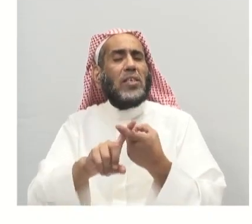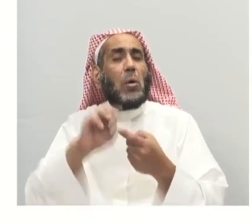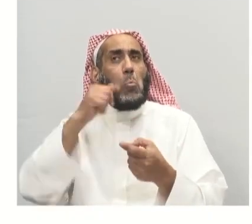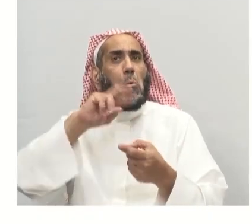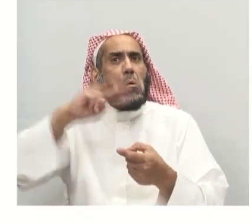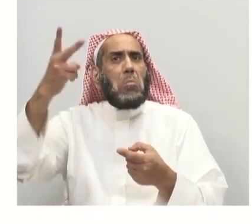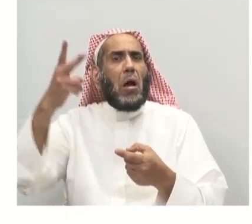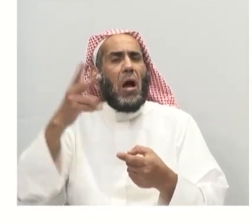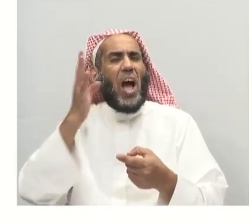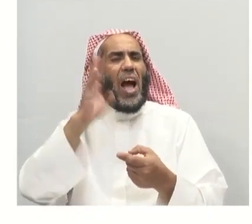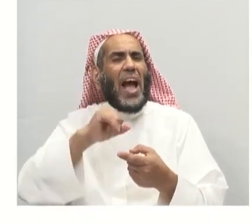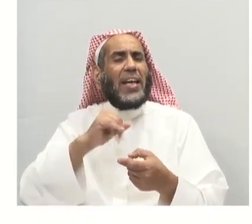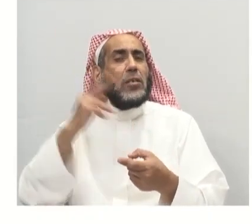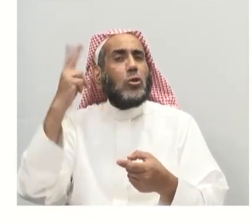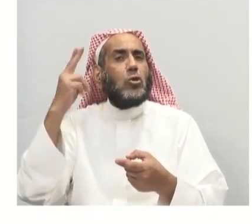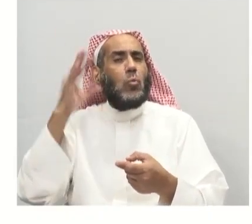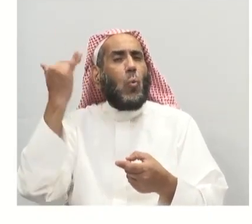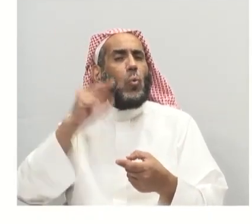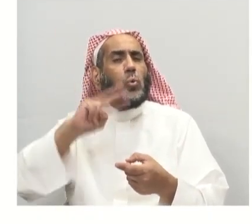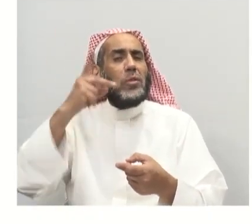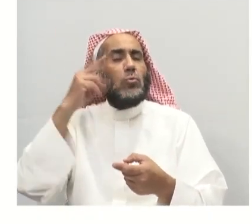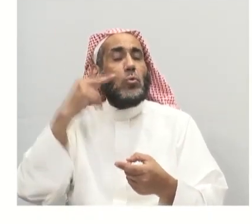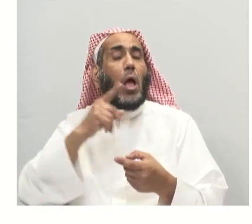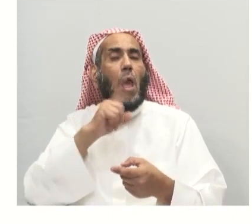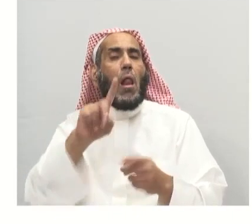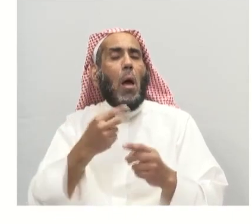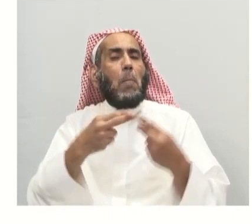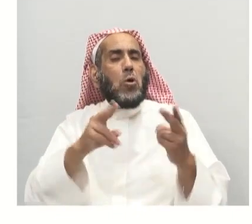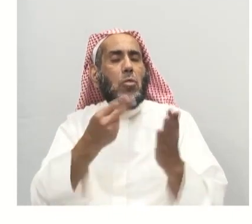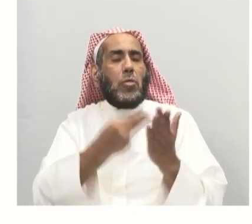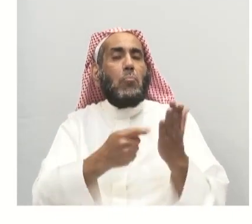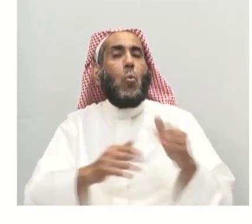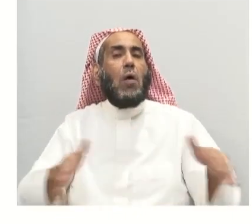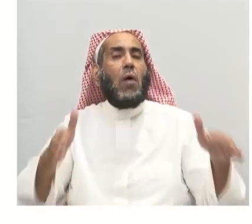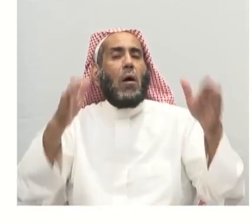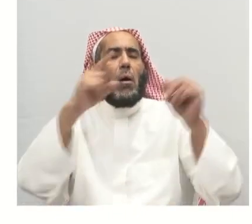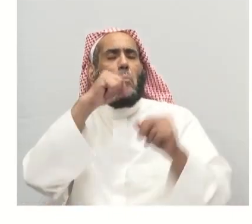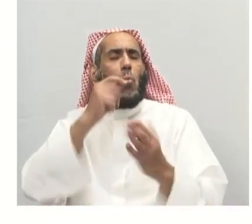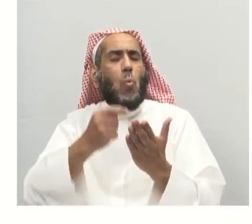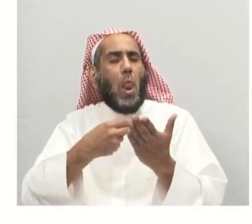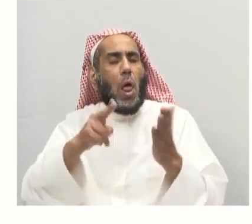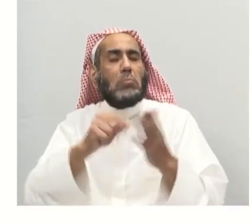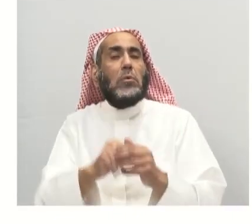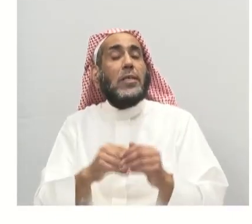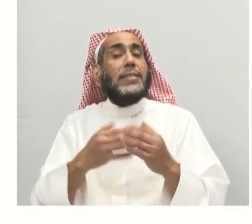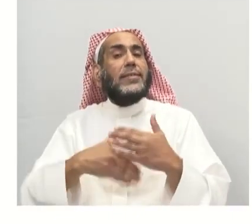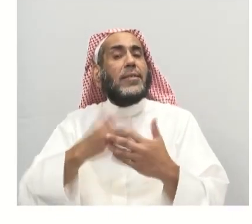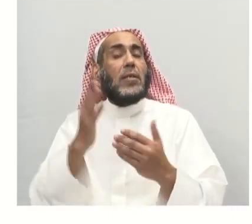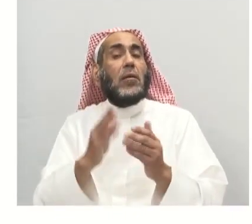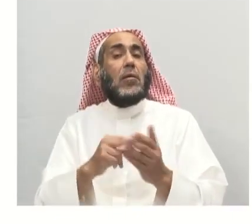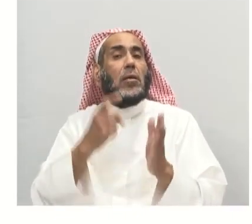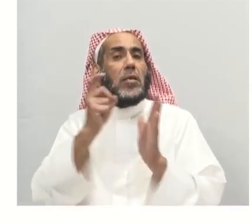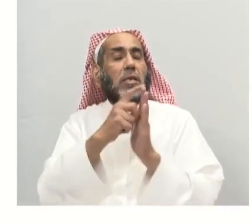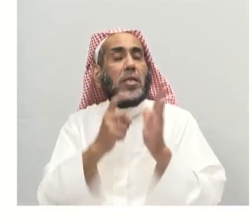دون اخذ الاذن المسبق من السلطات السعوديه المختصه وبينا على ذلك بانه قد صدر نظاما